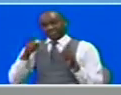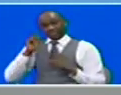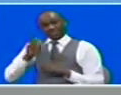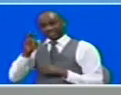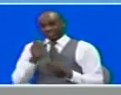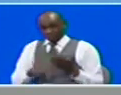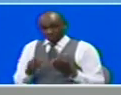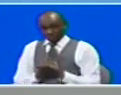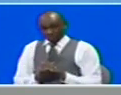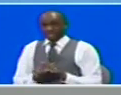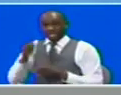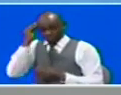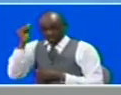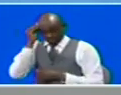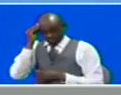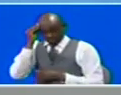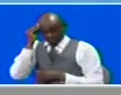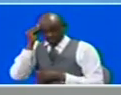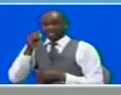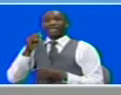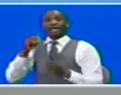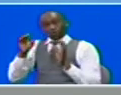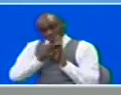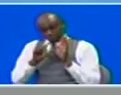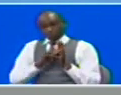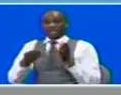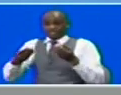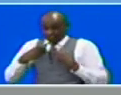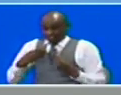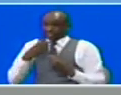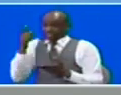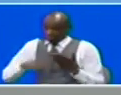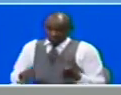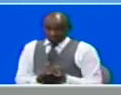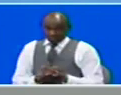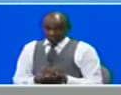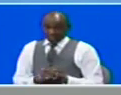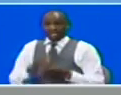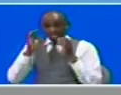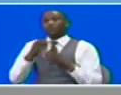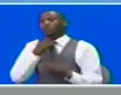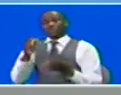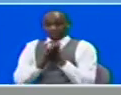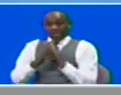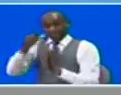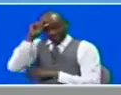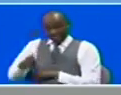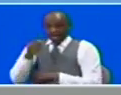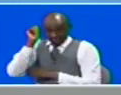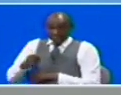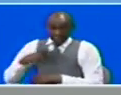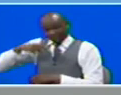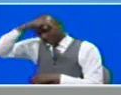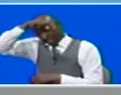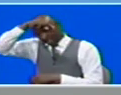ya masomo, katiba ndiye imetupatia, imesema ya kwamba kama wataka kuwa gavana lazima ukuwe na